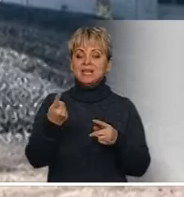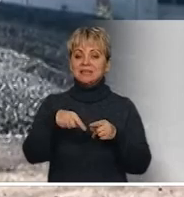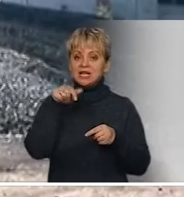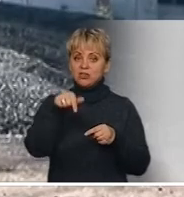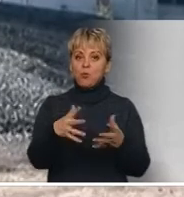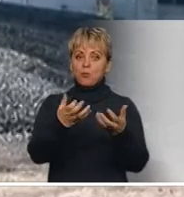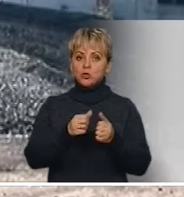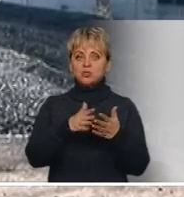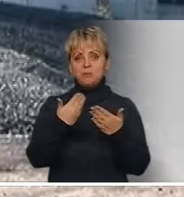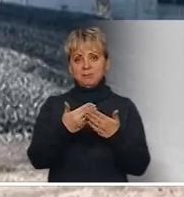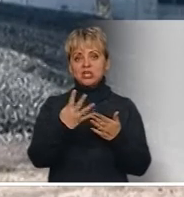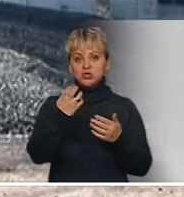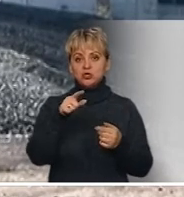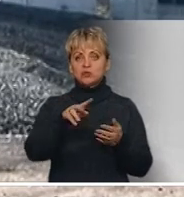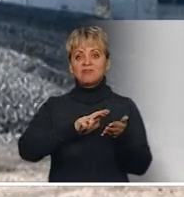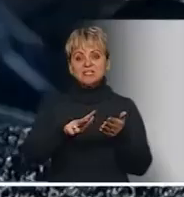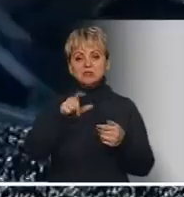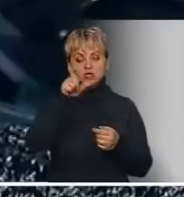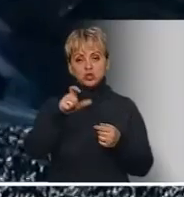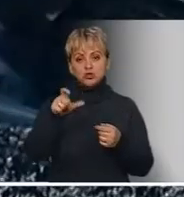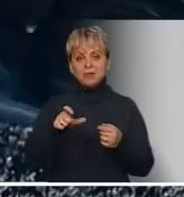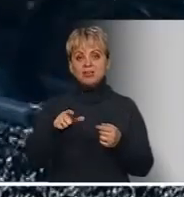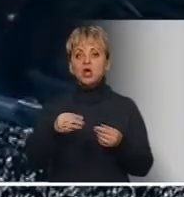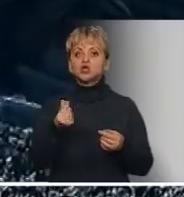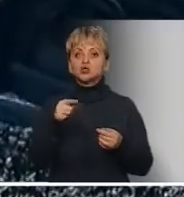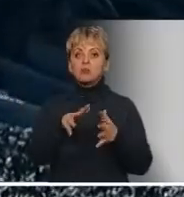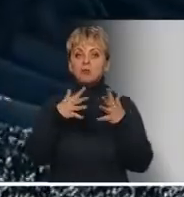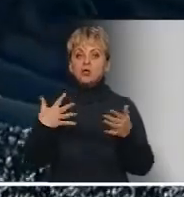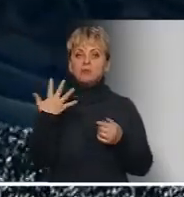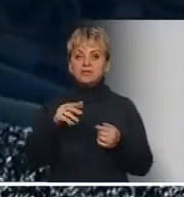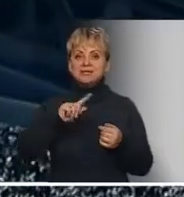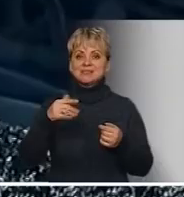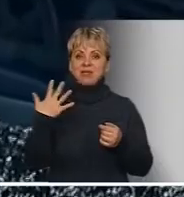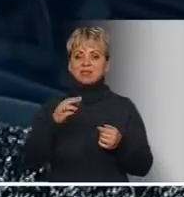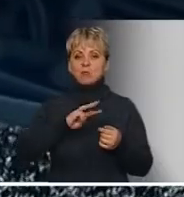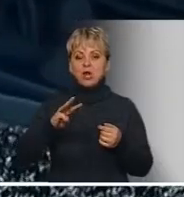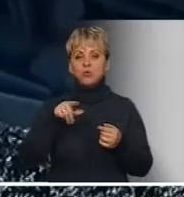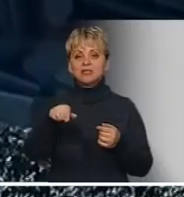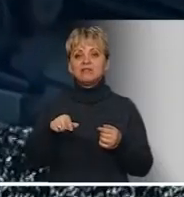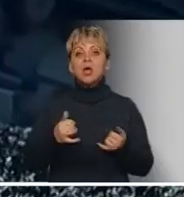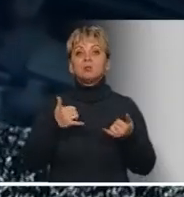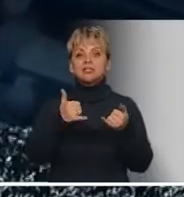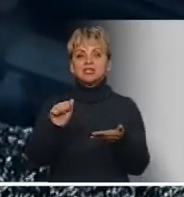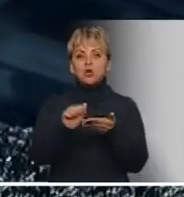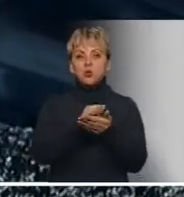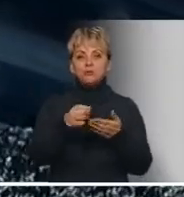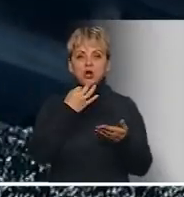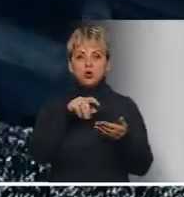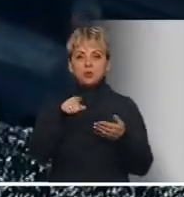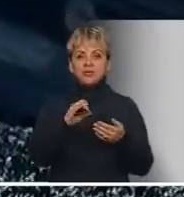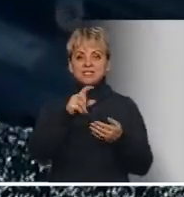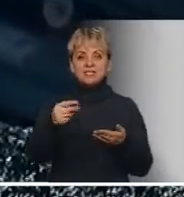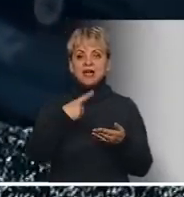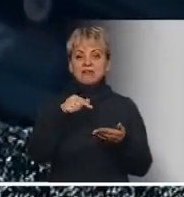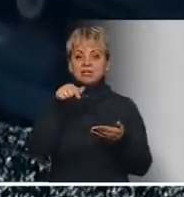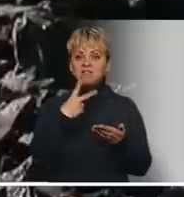на твердое топливо уже получили около 480 человек на сумму более 5,5 миллионов. Предоставить документы на